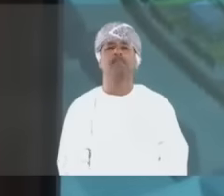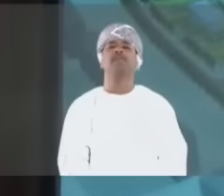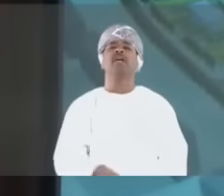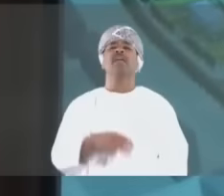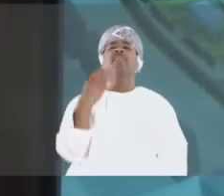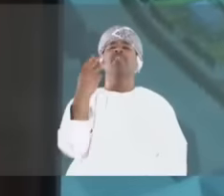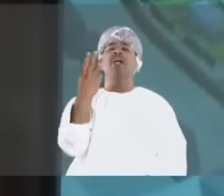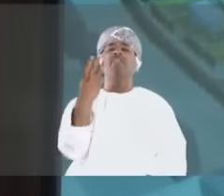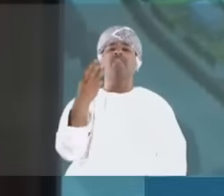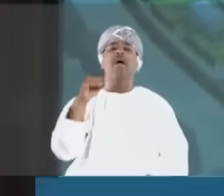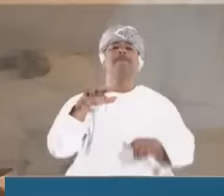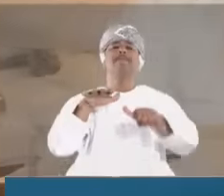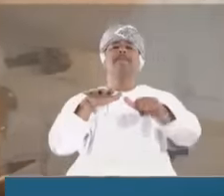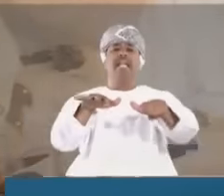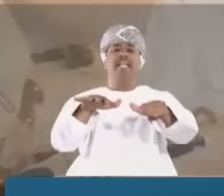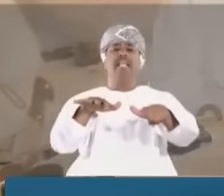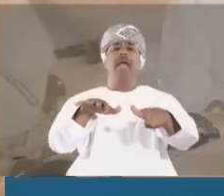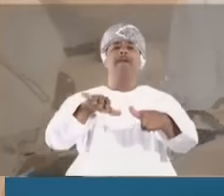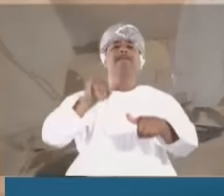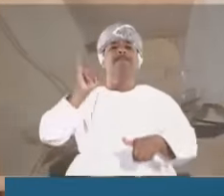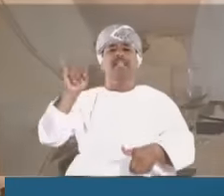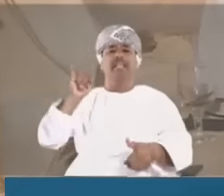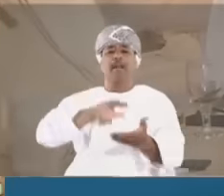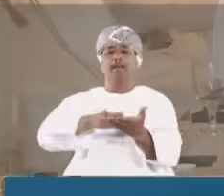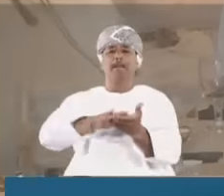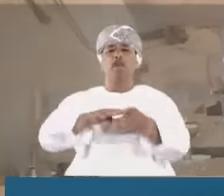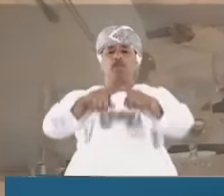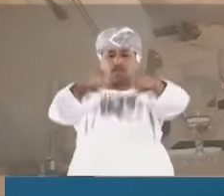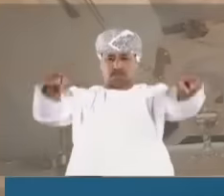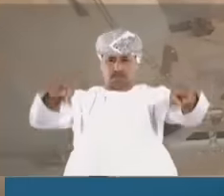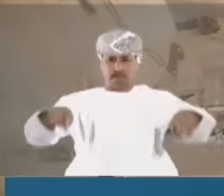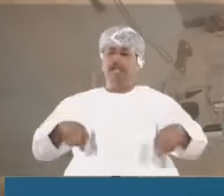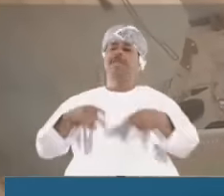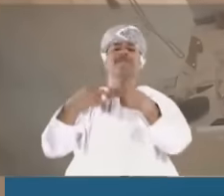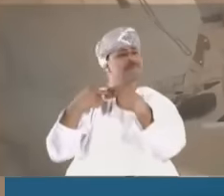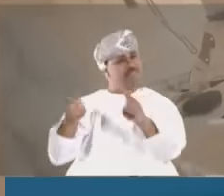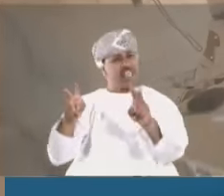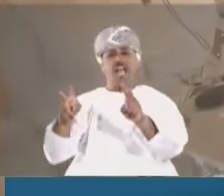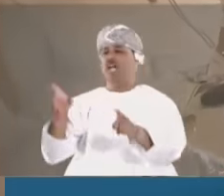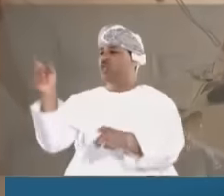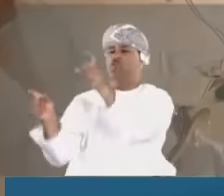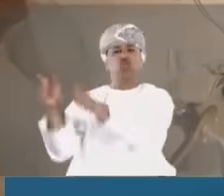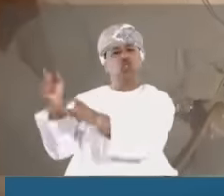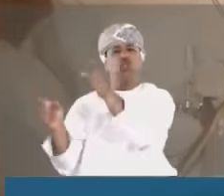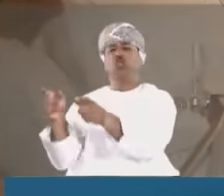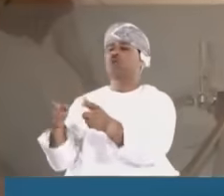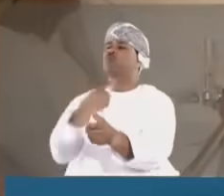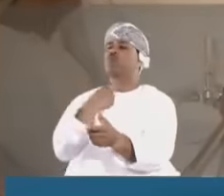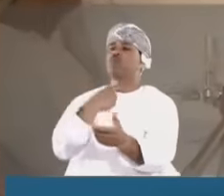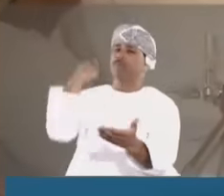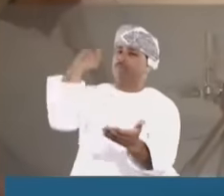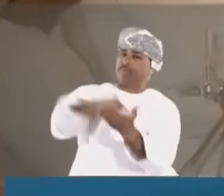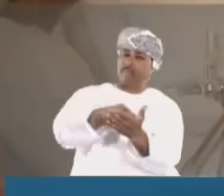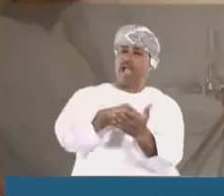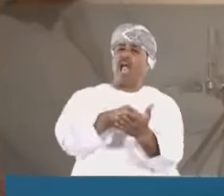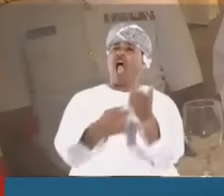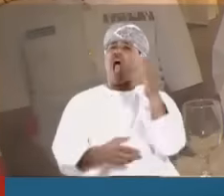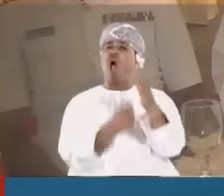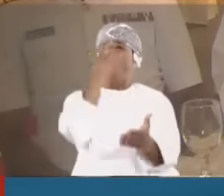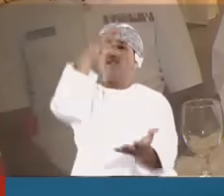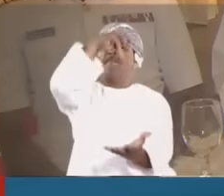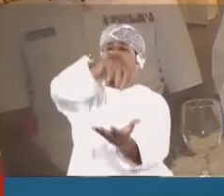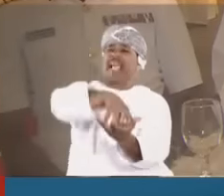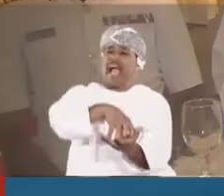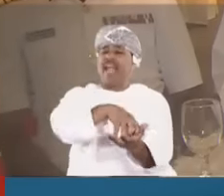ثلاثة ملايين متر مربع من الأراضي سيتم فتحها أمام المستثمرين في أول ميناء بري على مستوى